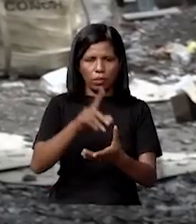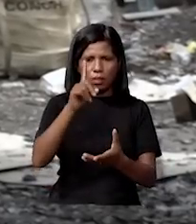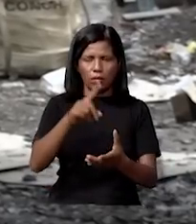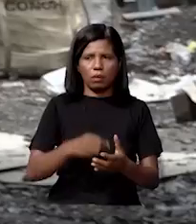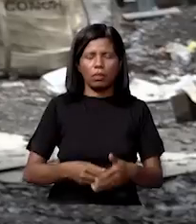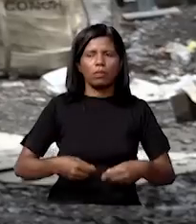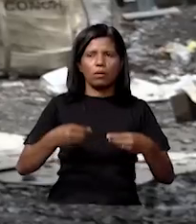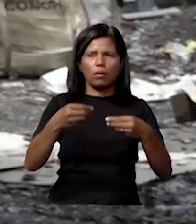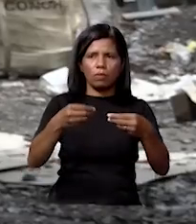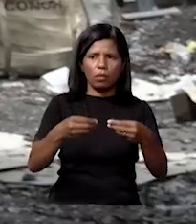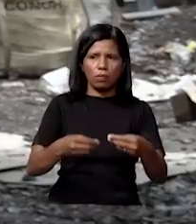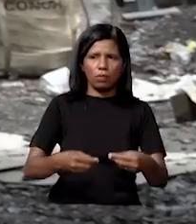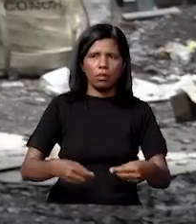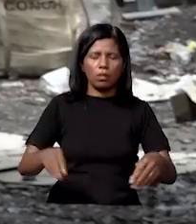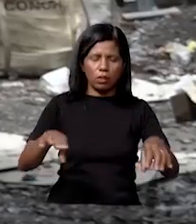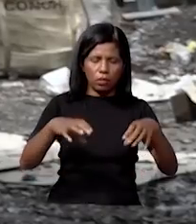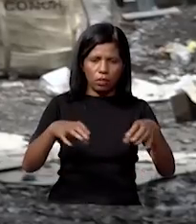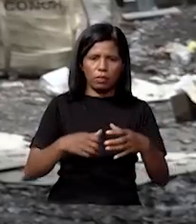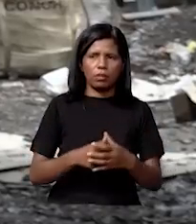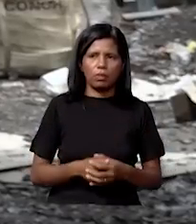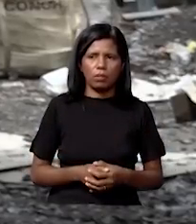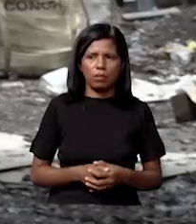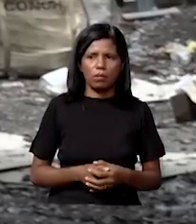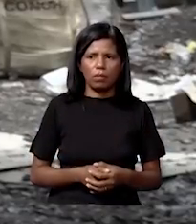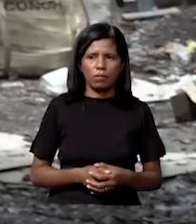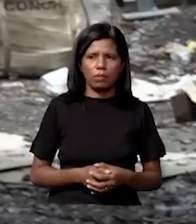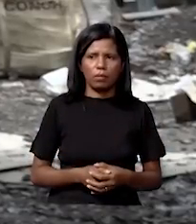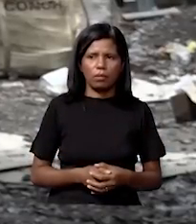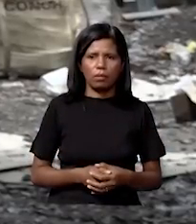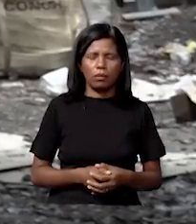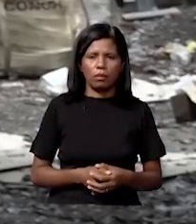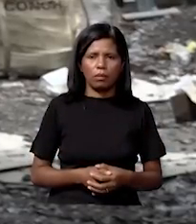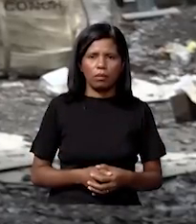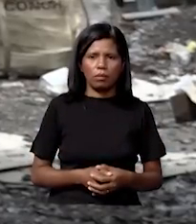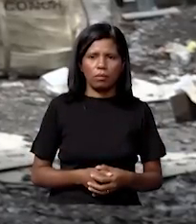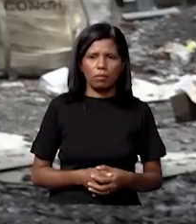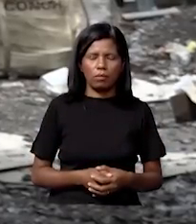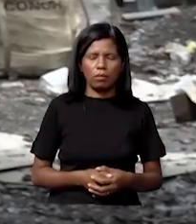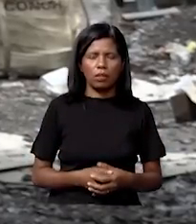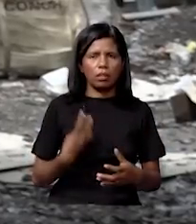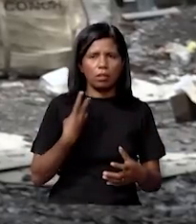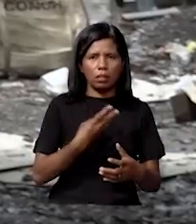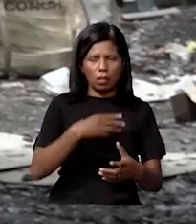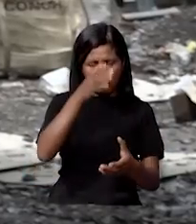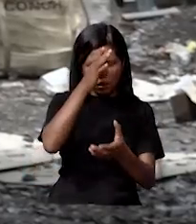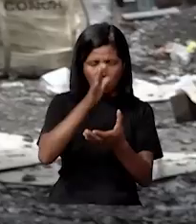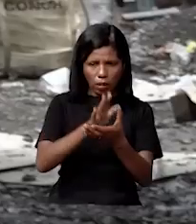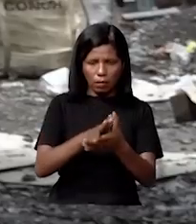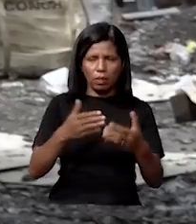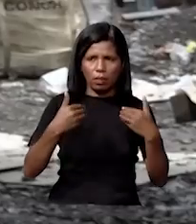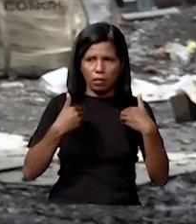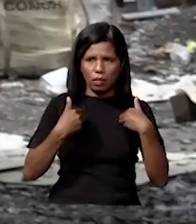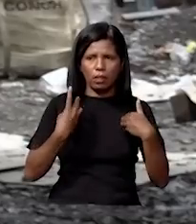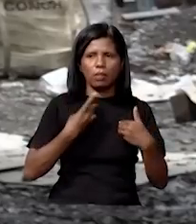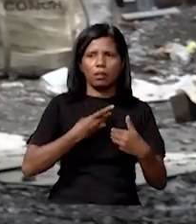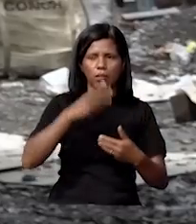Po servisu bae. Iya ita nakatuzuan iya mak. Ita no